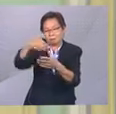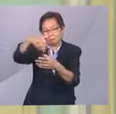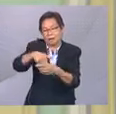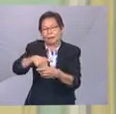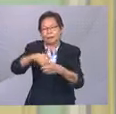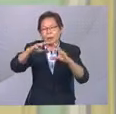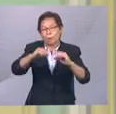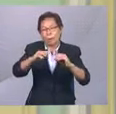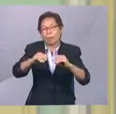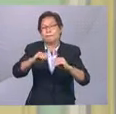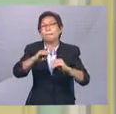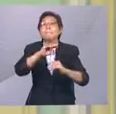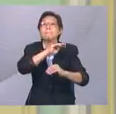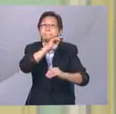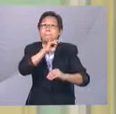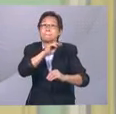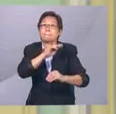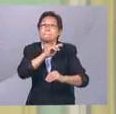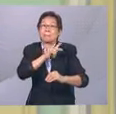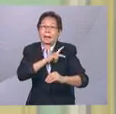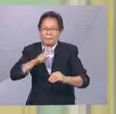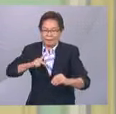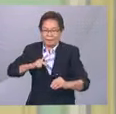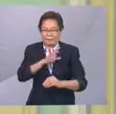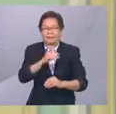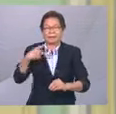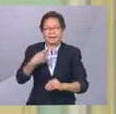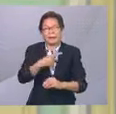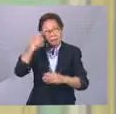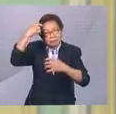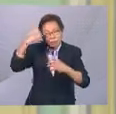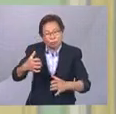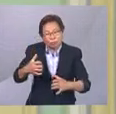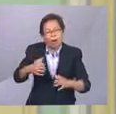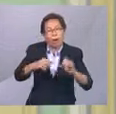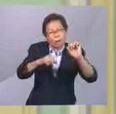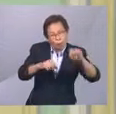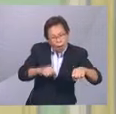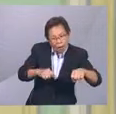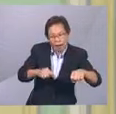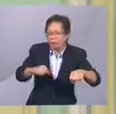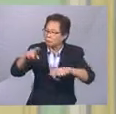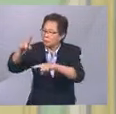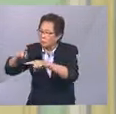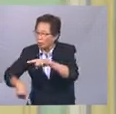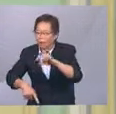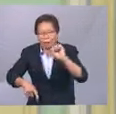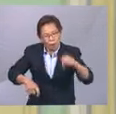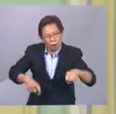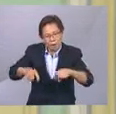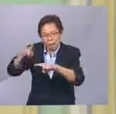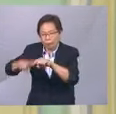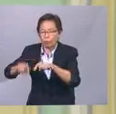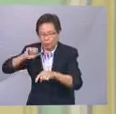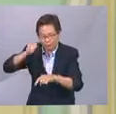musyarakah Binet dan kita akan Tentukan apa yang boleh dan apa yang tidak boleh